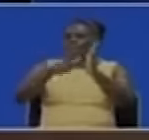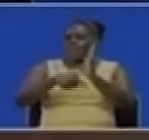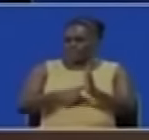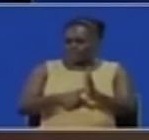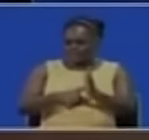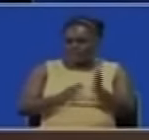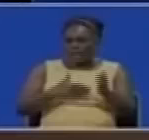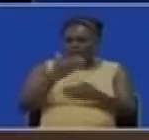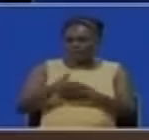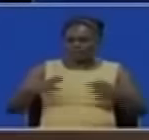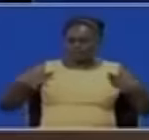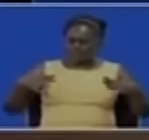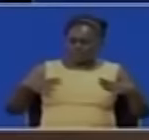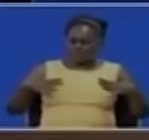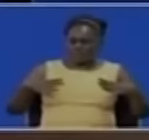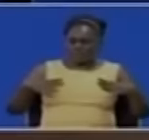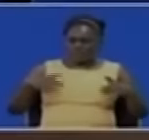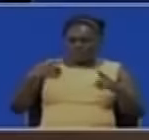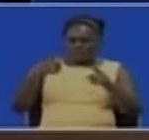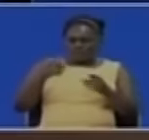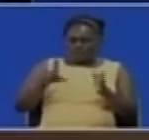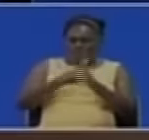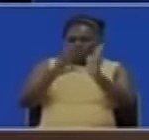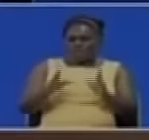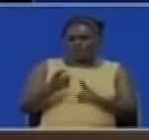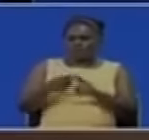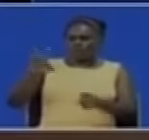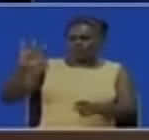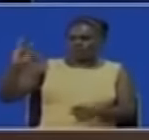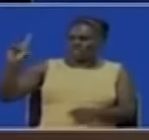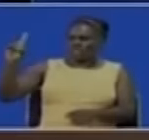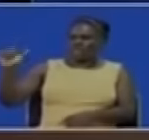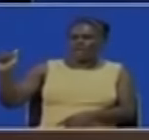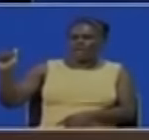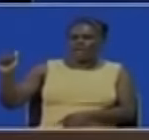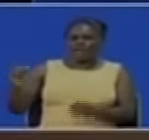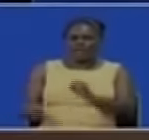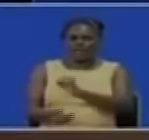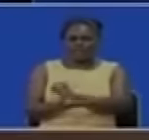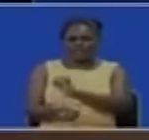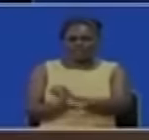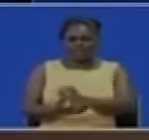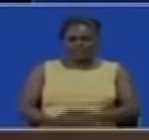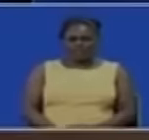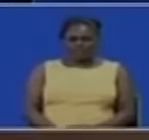hivi punde, tukiwa naye Josephine Mongare kutoka shirika la mawakili wa kike humu nchini FIDA. Endelea kuwa nasi.